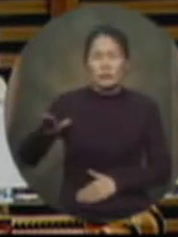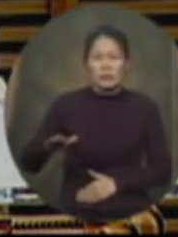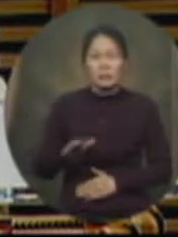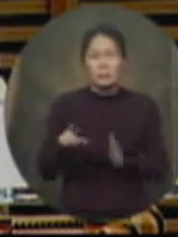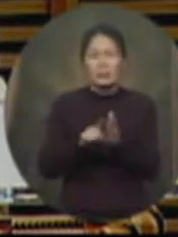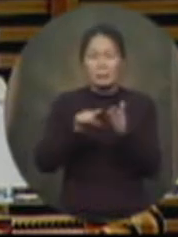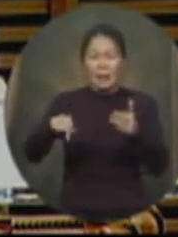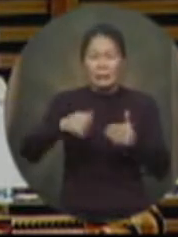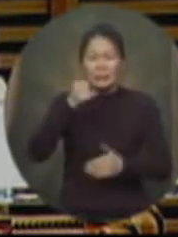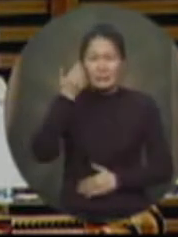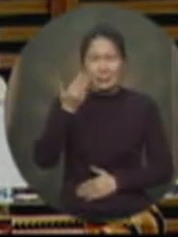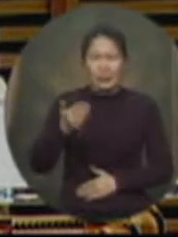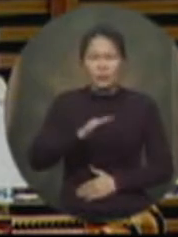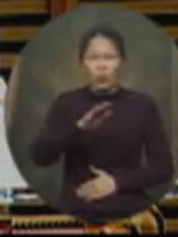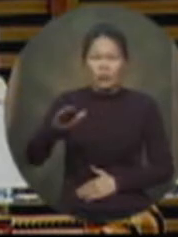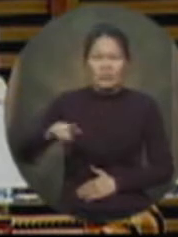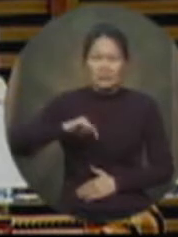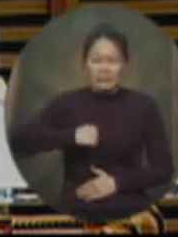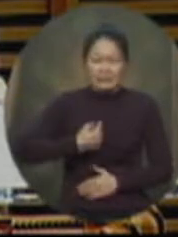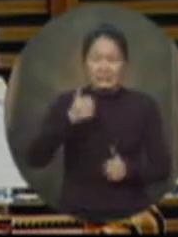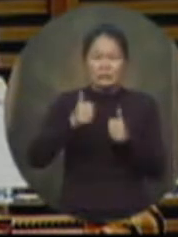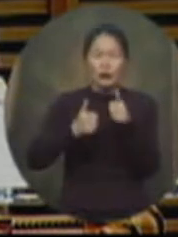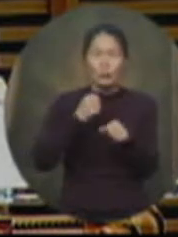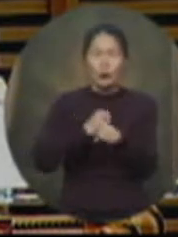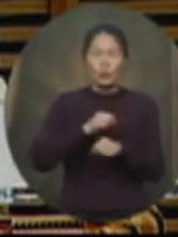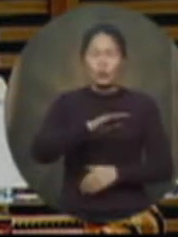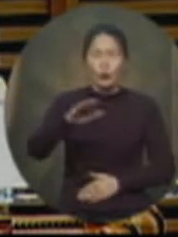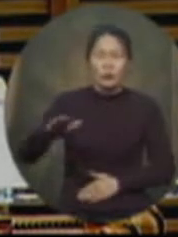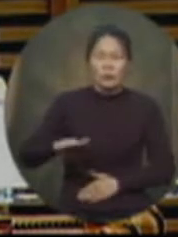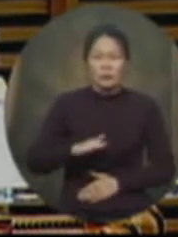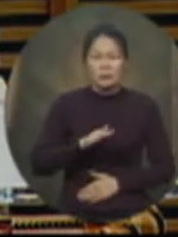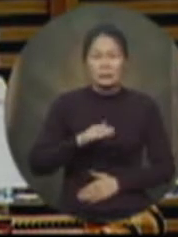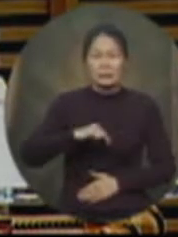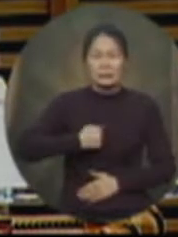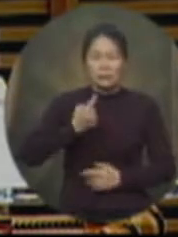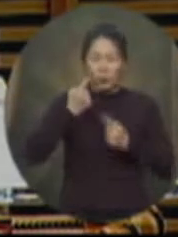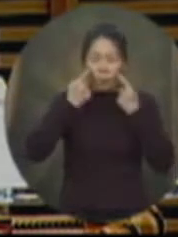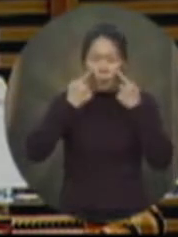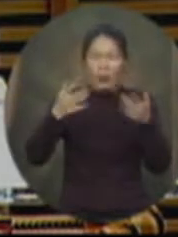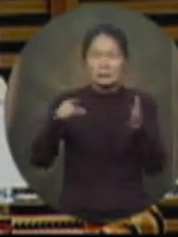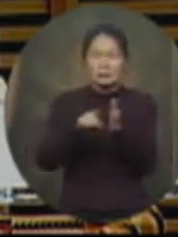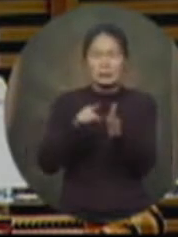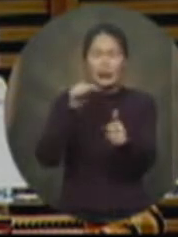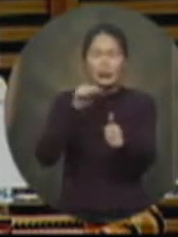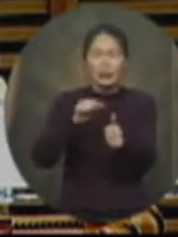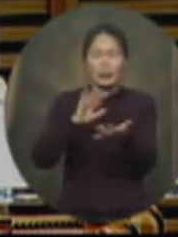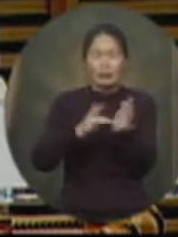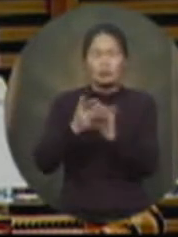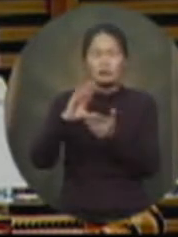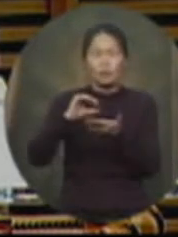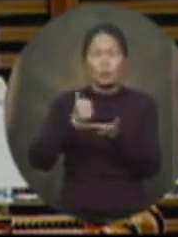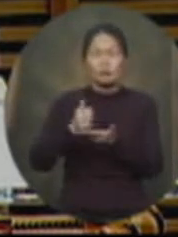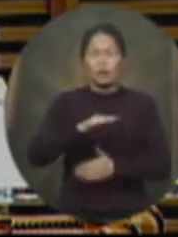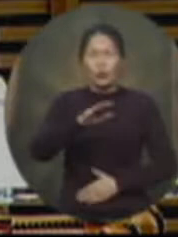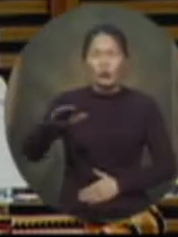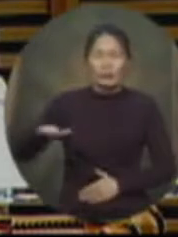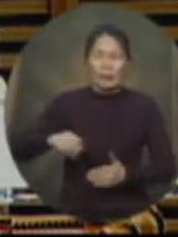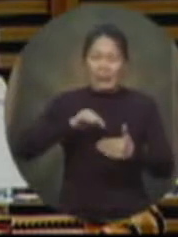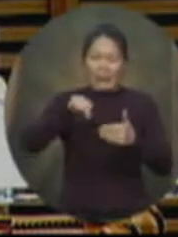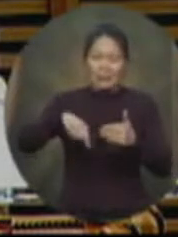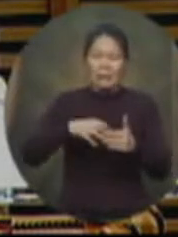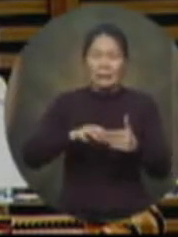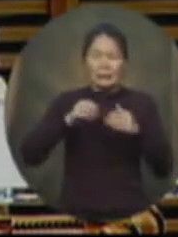너희 자신을 시험하고 너희 자신을 확정 하라 예수 그리스도께서 너희 안에 계신 줄을